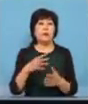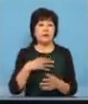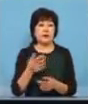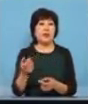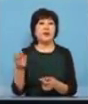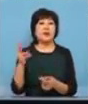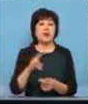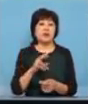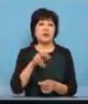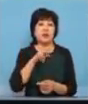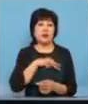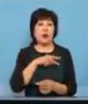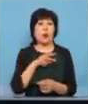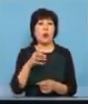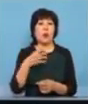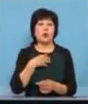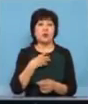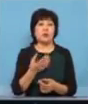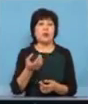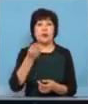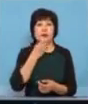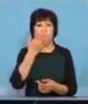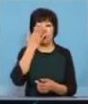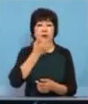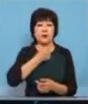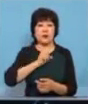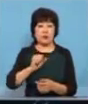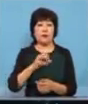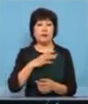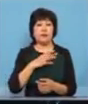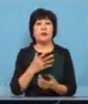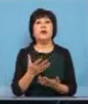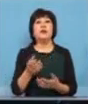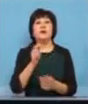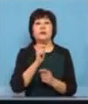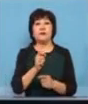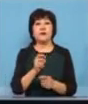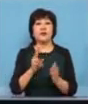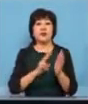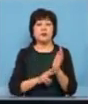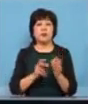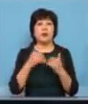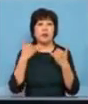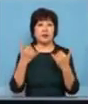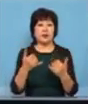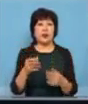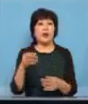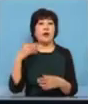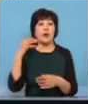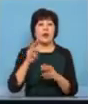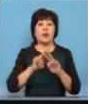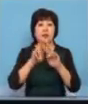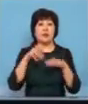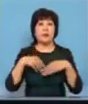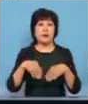екінші дәрежелі орденімен Жапонияны жеңген үшін медалімен марапатталған. Соғыс ардагері жеңістің 70 жылдығына арналған Астанада өткен парадқа